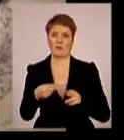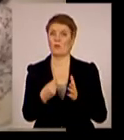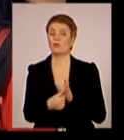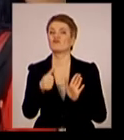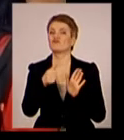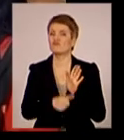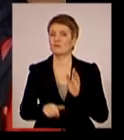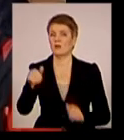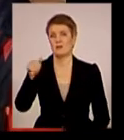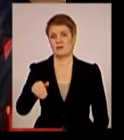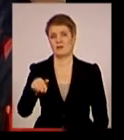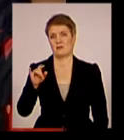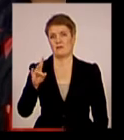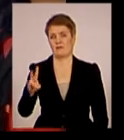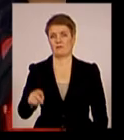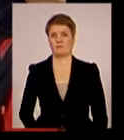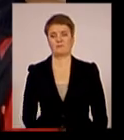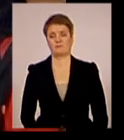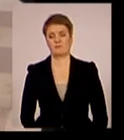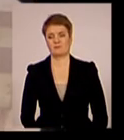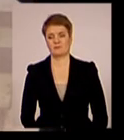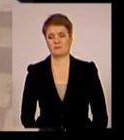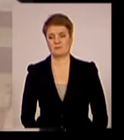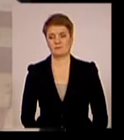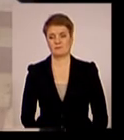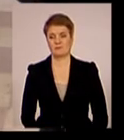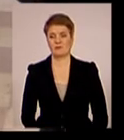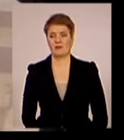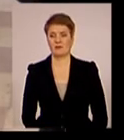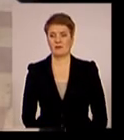60 тисяч гривень. Анастасія Бабіч, Ірина Качмарик. Новини на Першому.